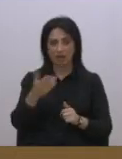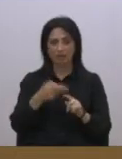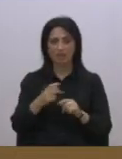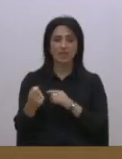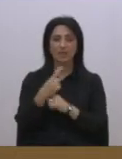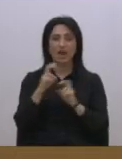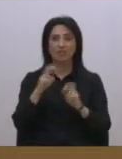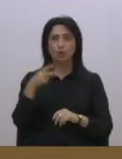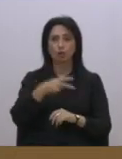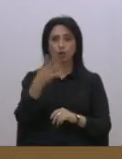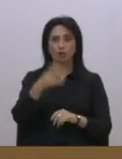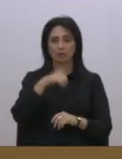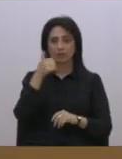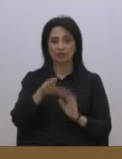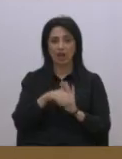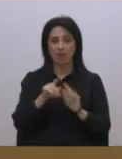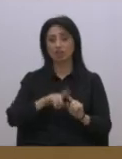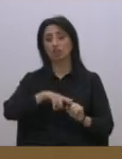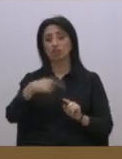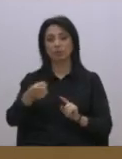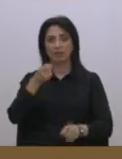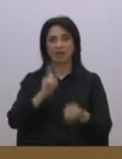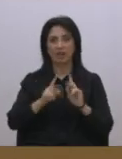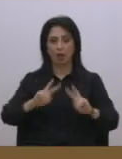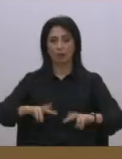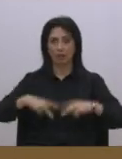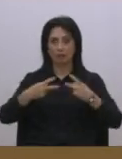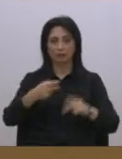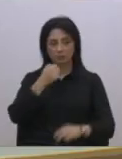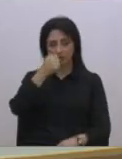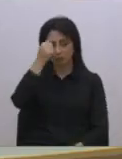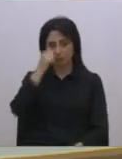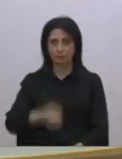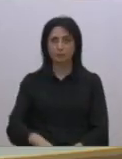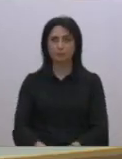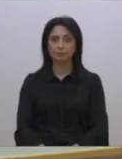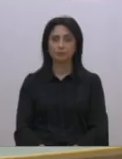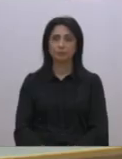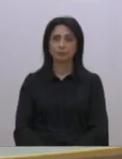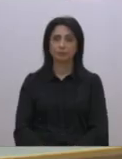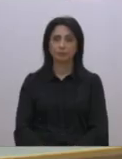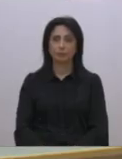დაკვეთა 2024 წლის არჩევნების შემდეგ რეალობად იქცევა. მადლობა.